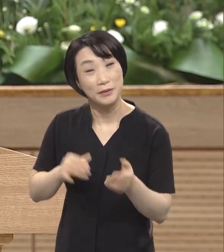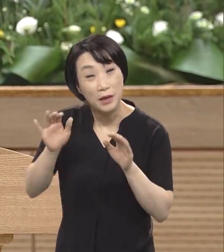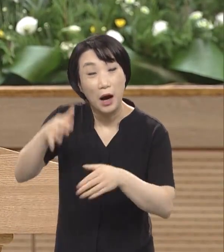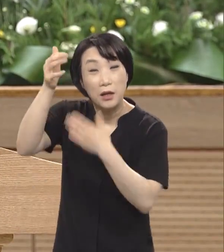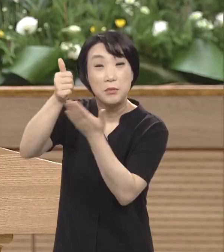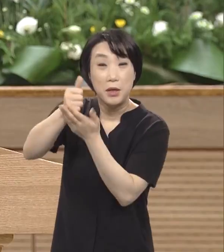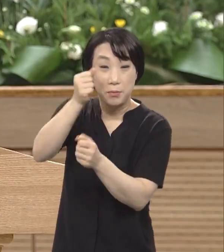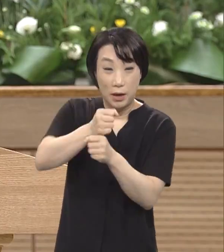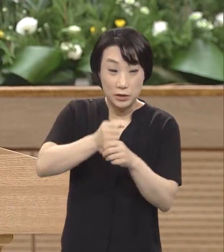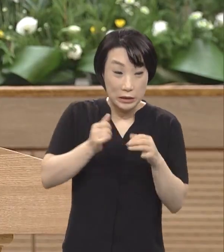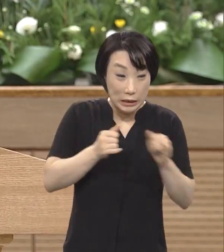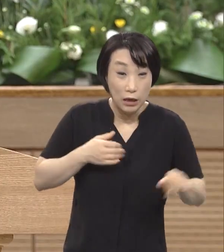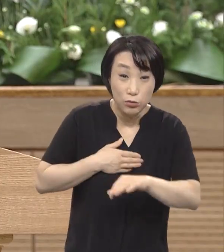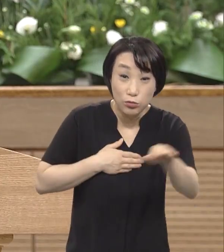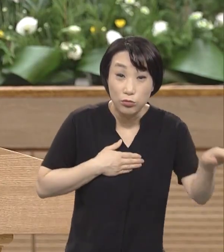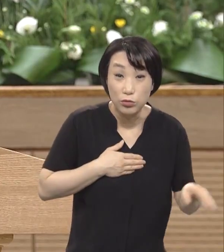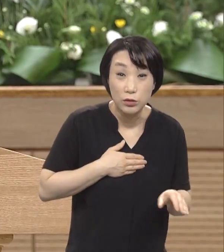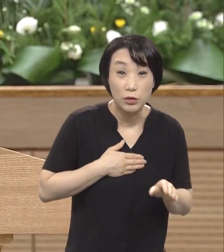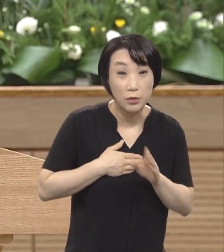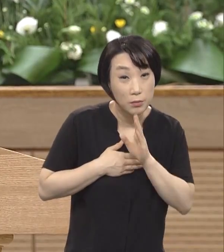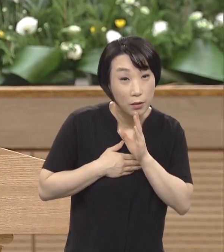자기가 만든 인간이